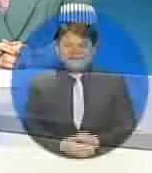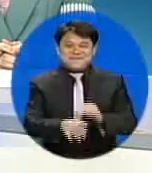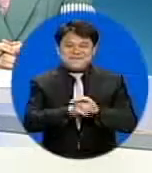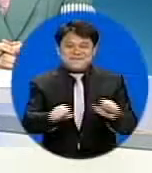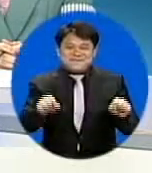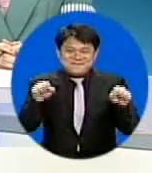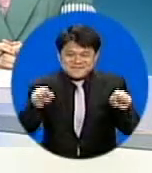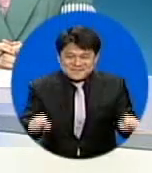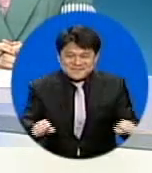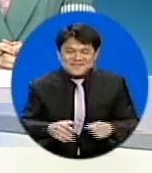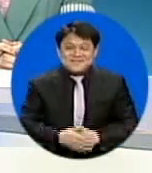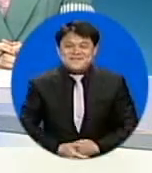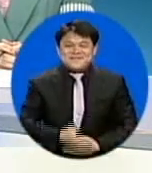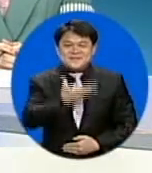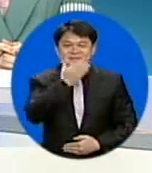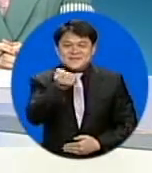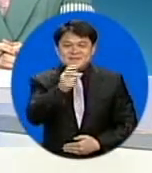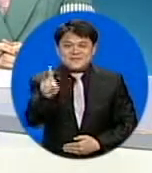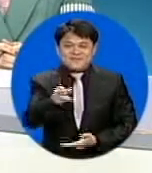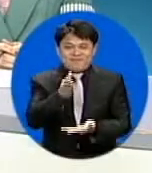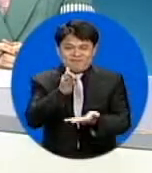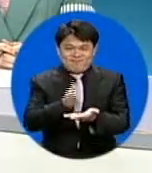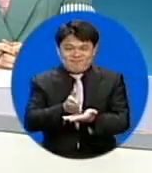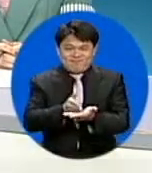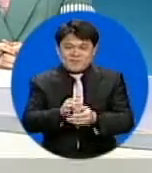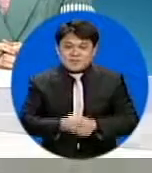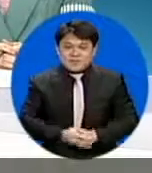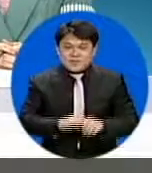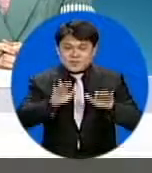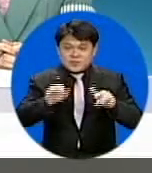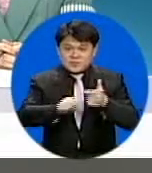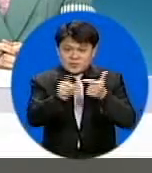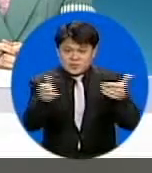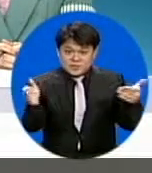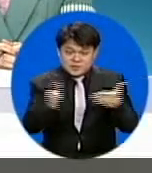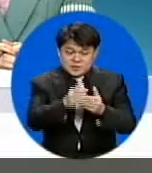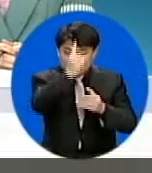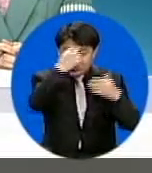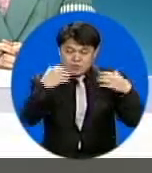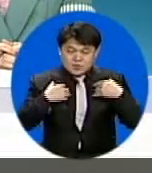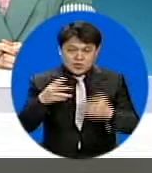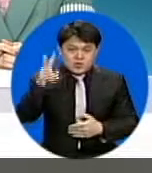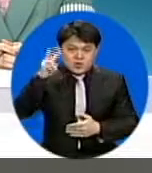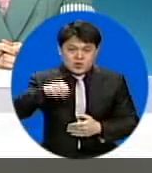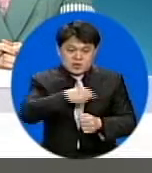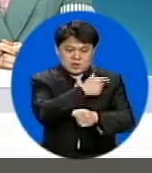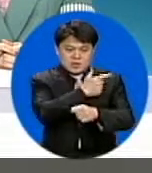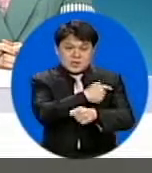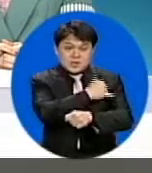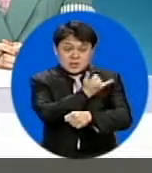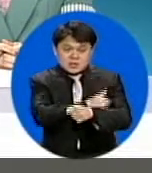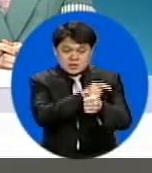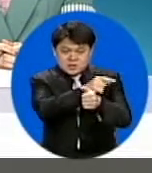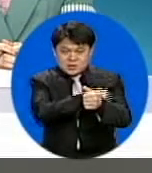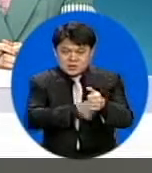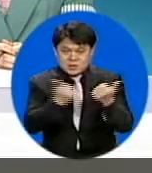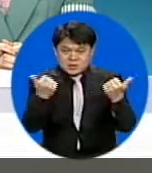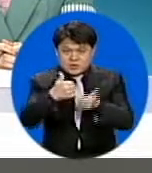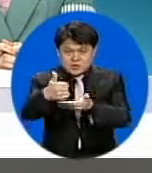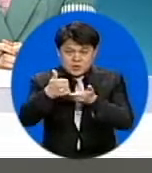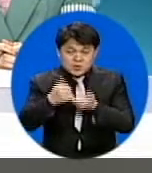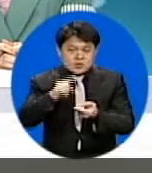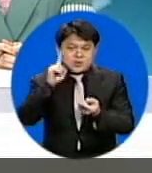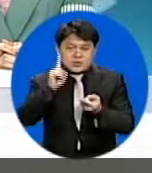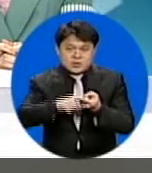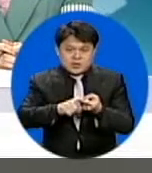시청자 여러분 안녕하십니까? 복지TV 뉴스입니다. 올 상반기 우리 정부가 UN 인권이사회의 권고에 따라 이